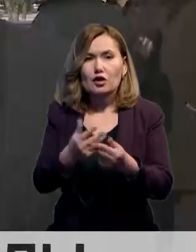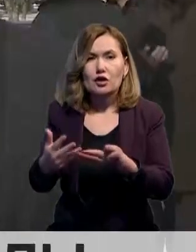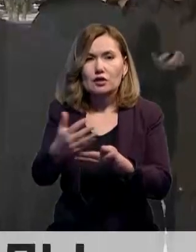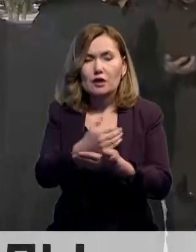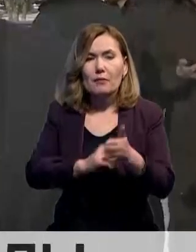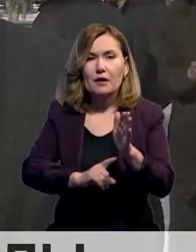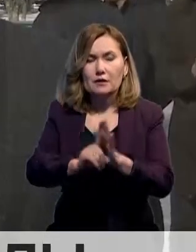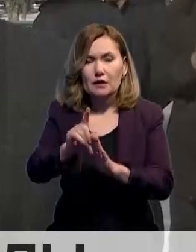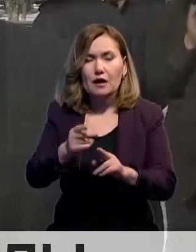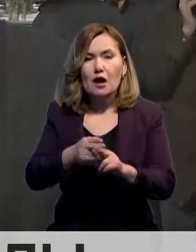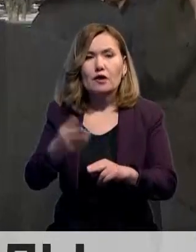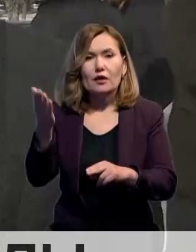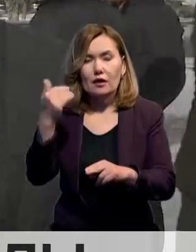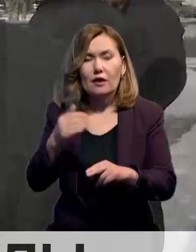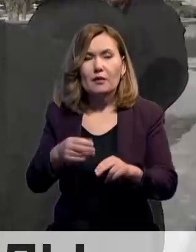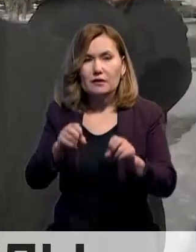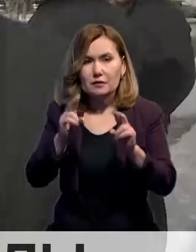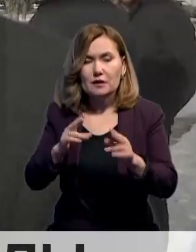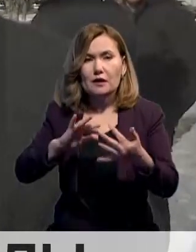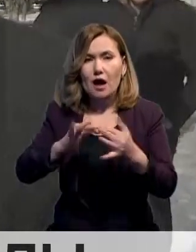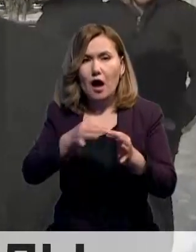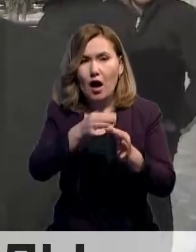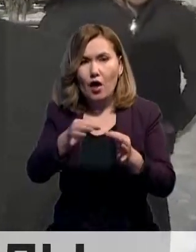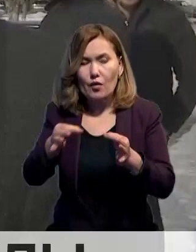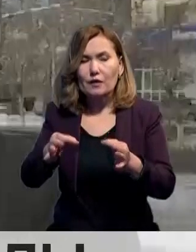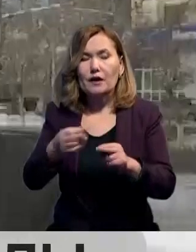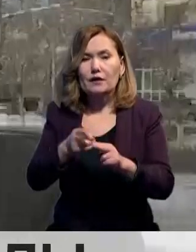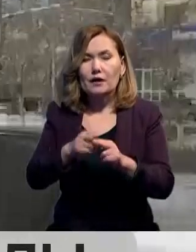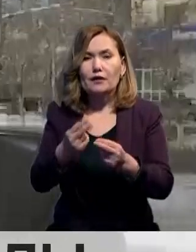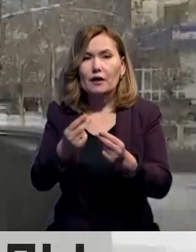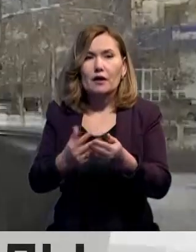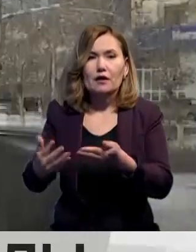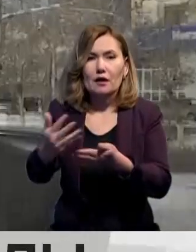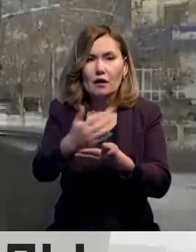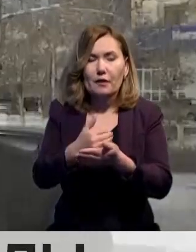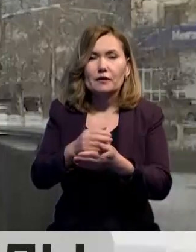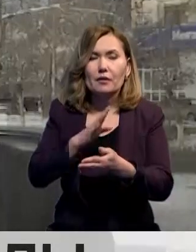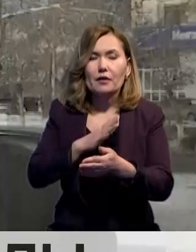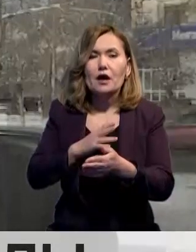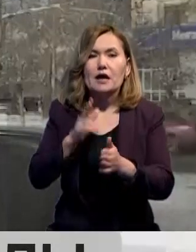бүгін Каспачолк ауылында ұжымның атынан 16 келген болатынбыз